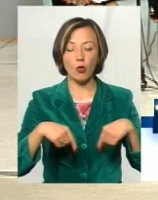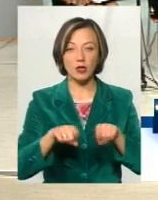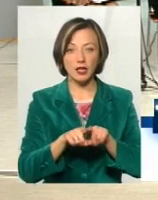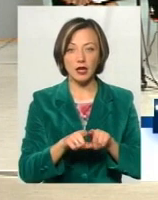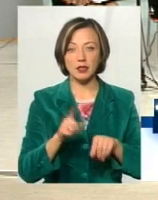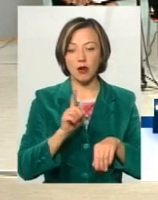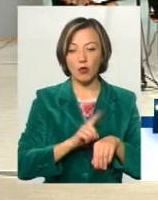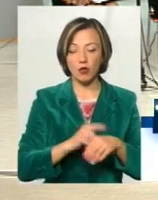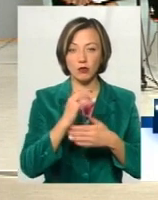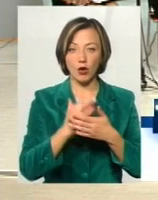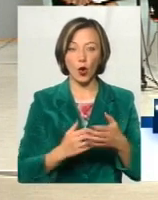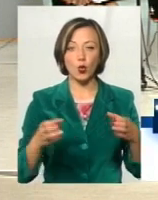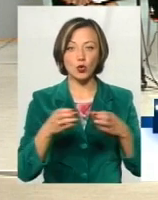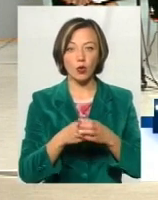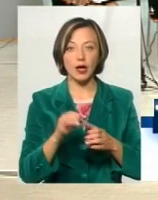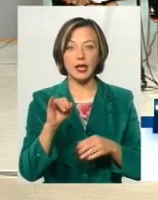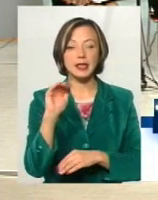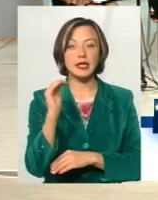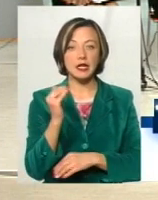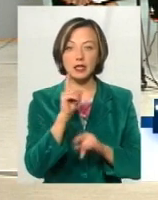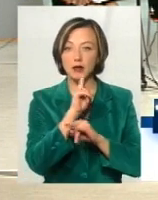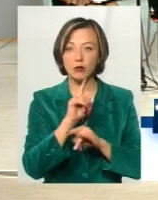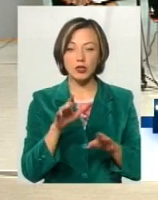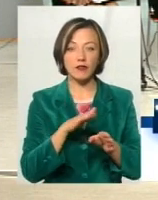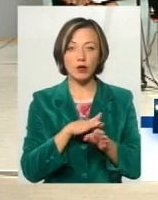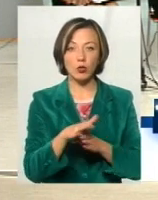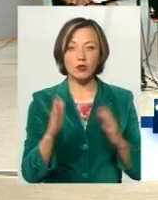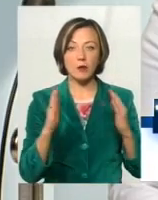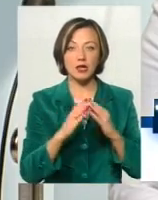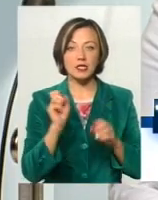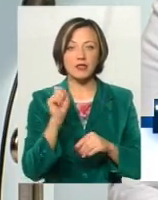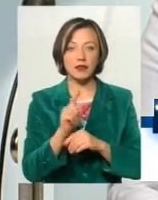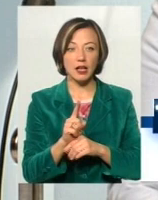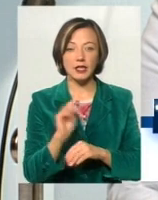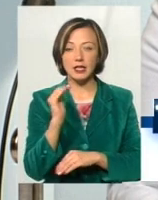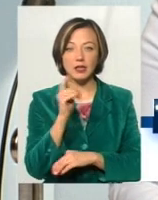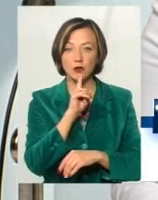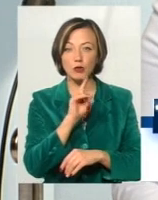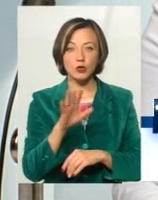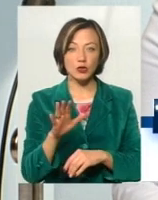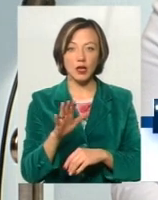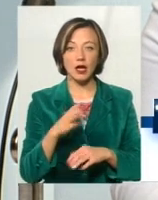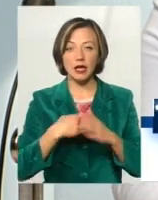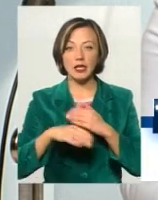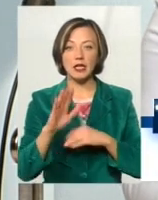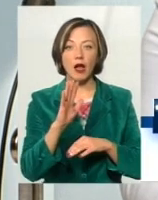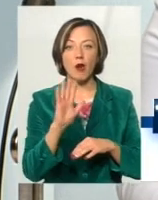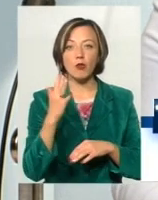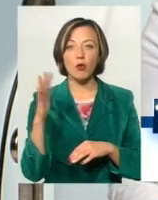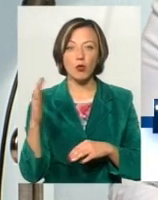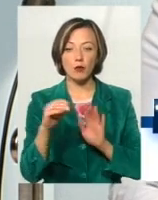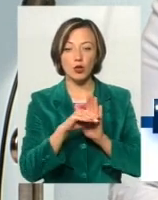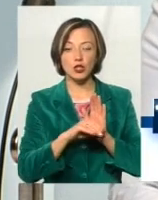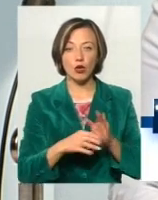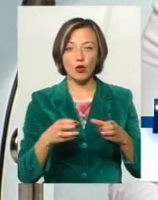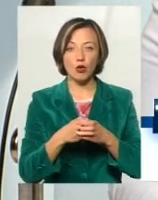а з такої по годину буде гурток. І дитина не буде виконувати домашнє завдання, дитина не буде йти на прогулянку, так як по режиму